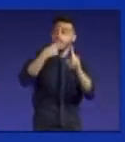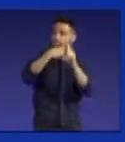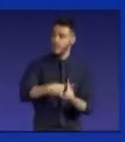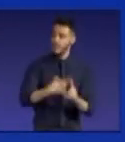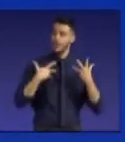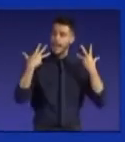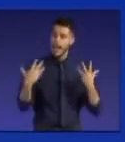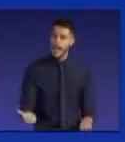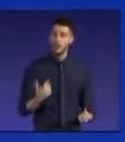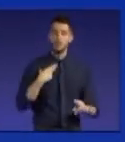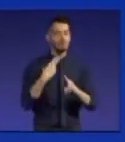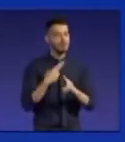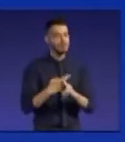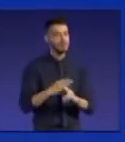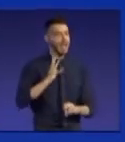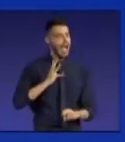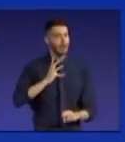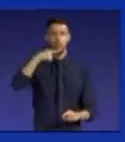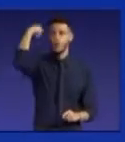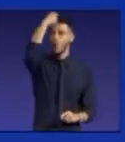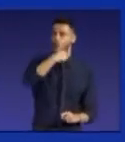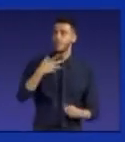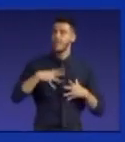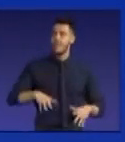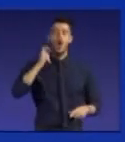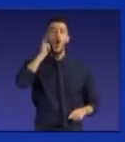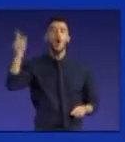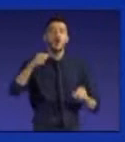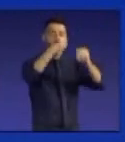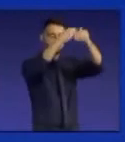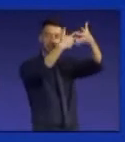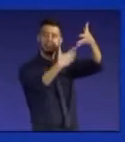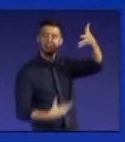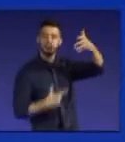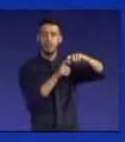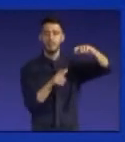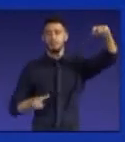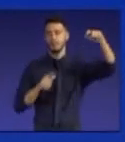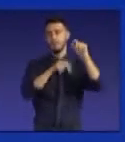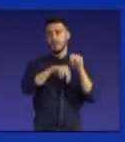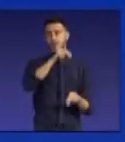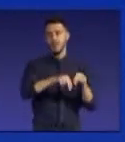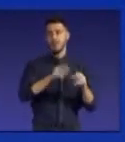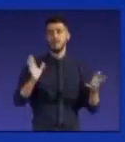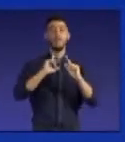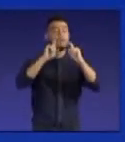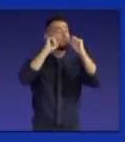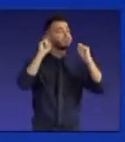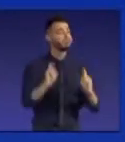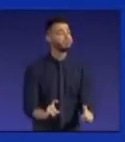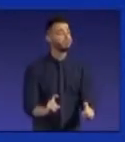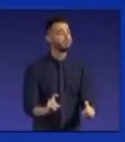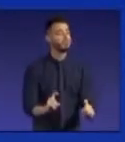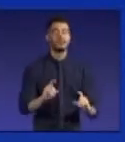στελέχη τα οποία να θέλουν να στελεχώσουν τα ψηφοδέλτιά μας. Υποχρέωσή μου, υποχρέωσή μας,